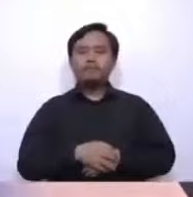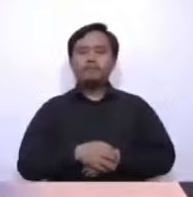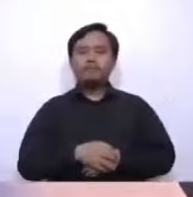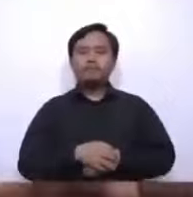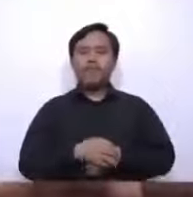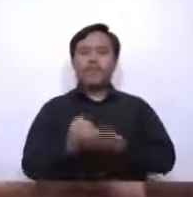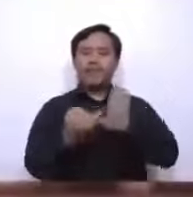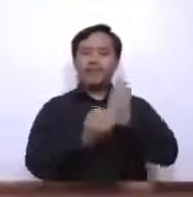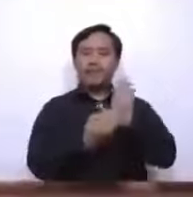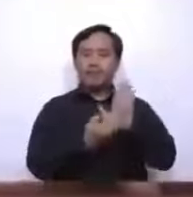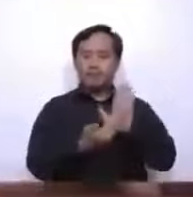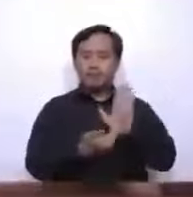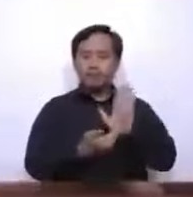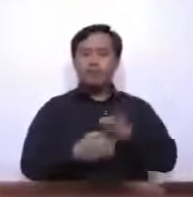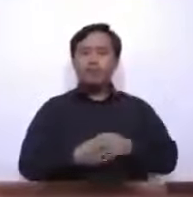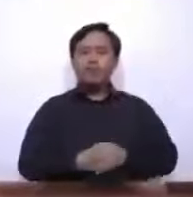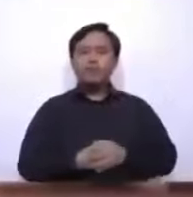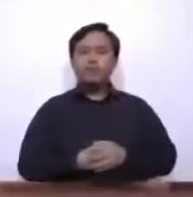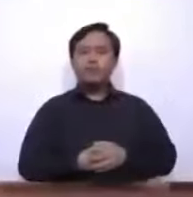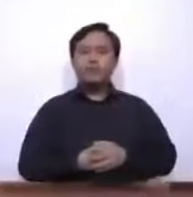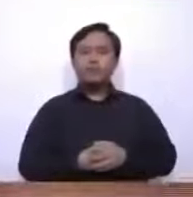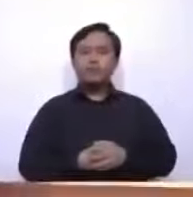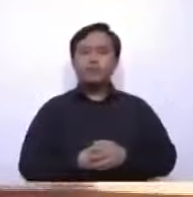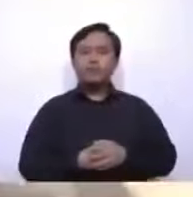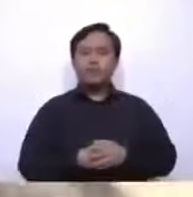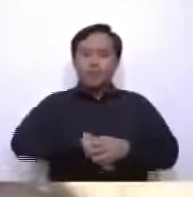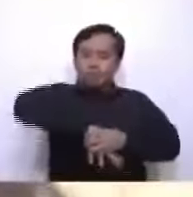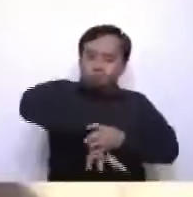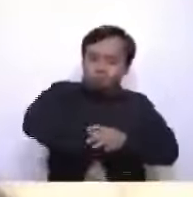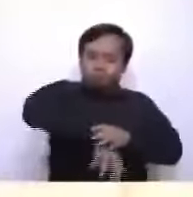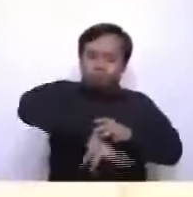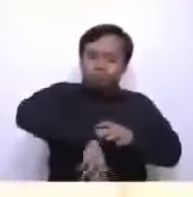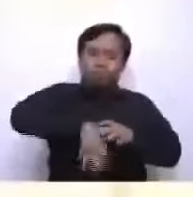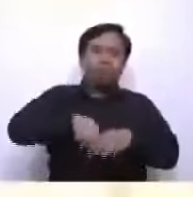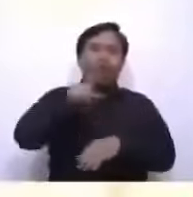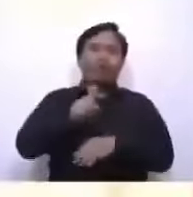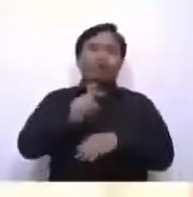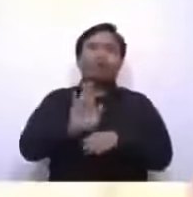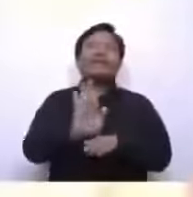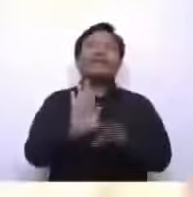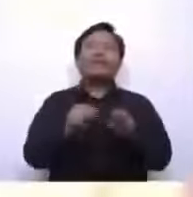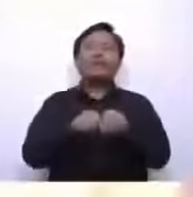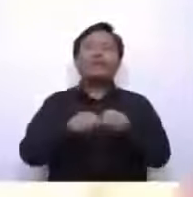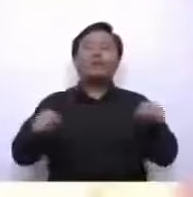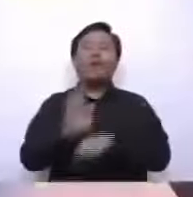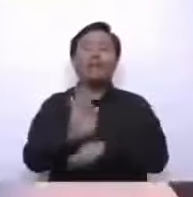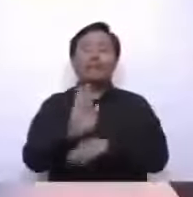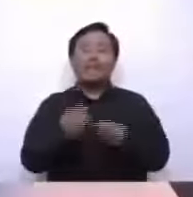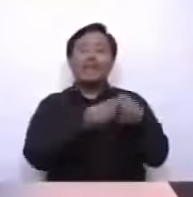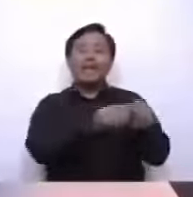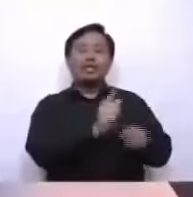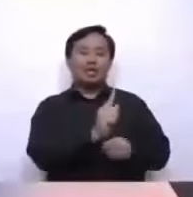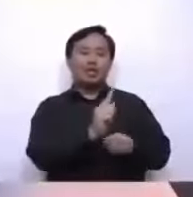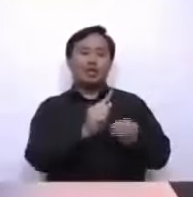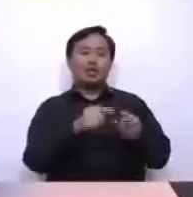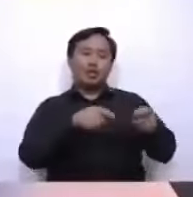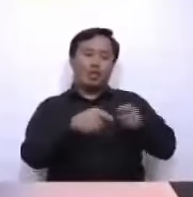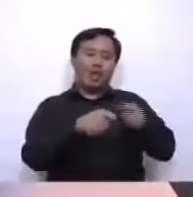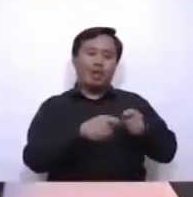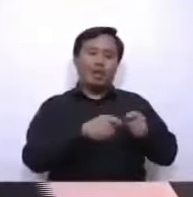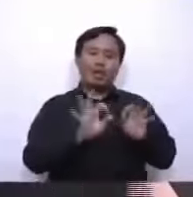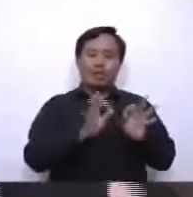indikatornya harus diambil lebih dalam lagi. Ya, dibuka nanti saja dibukanya, diserahkan kepada moderator terlebih dahulu.